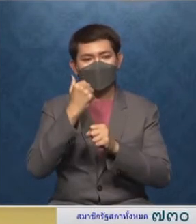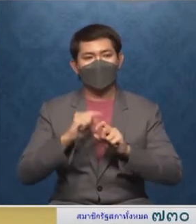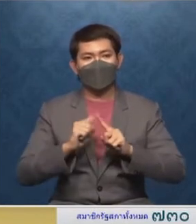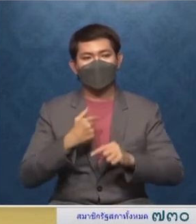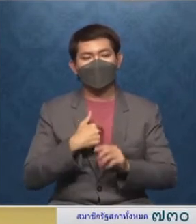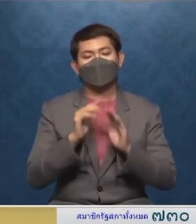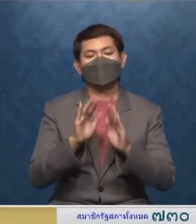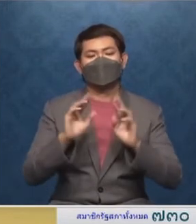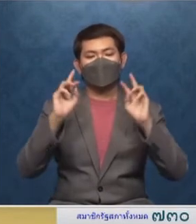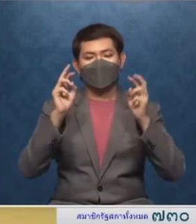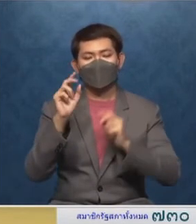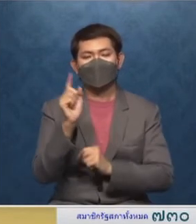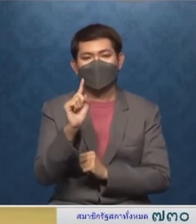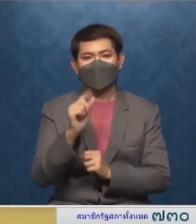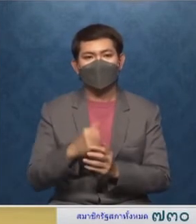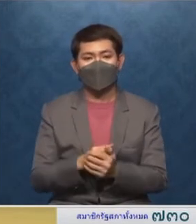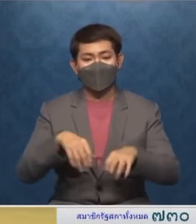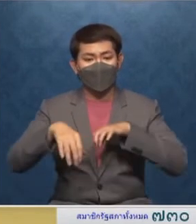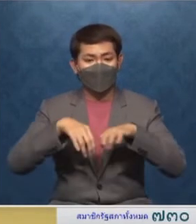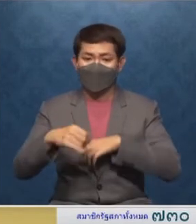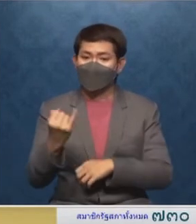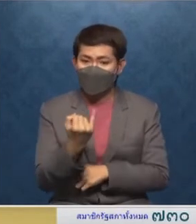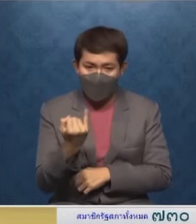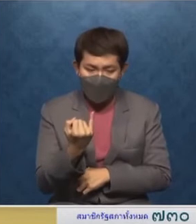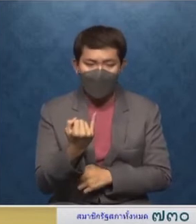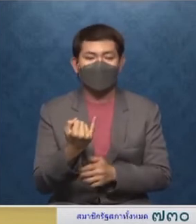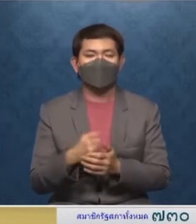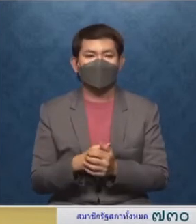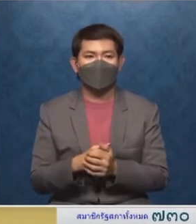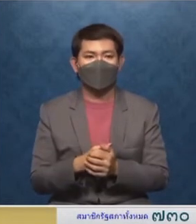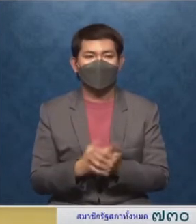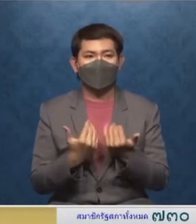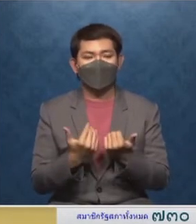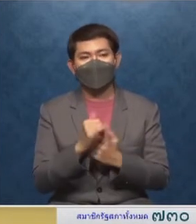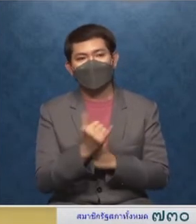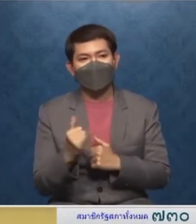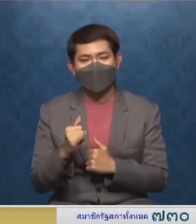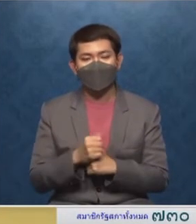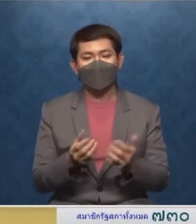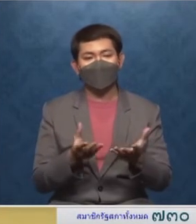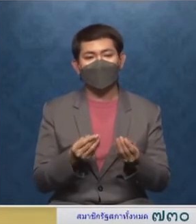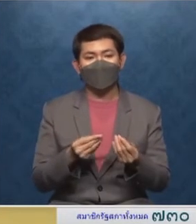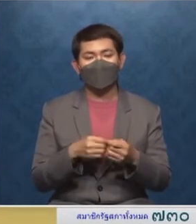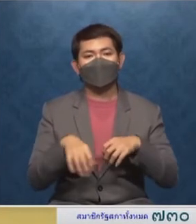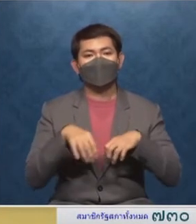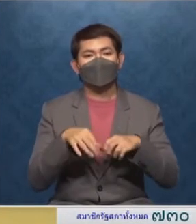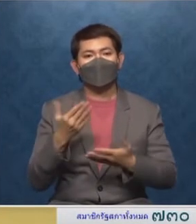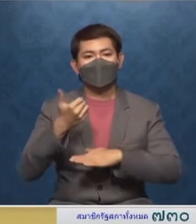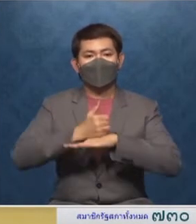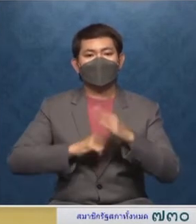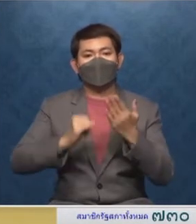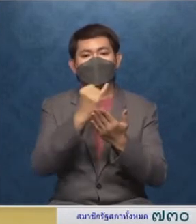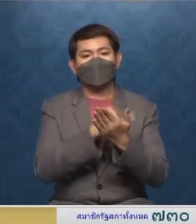มก็ฝากประเด็นว่าเมื่อบริหารไม่ดีแล้วเนี่ยก็อาจจะให้เขตพื้นที่หรือผู้ว่าราชการจัง